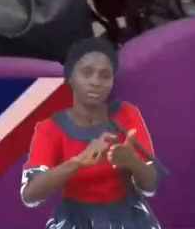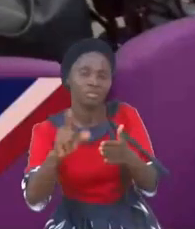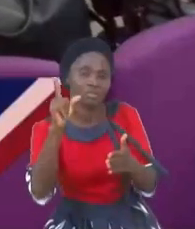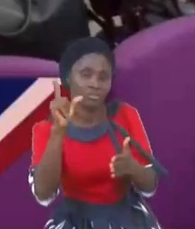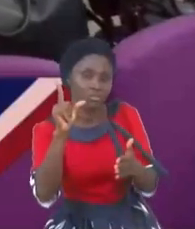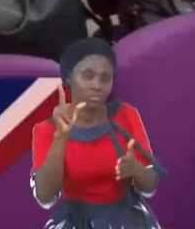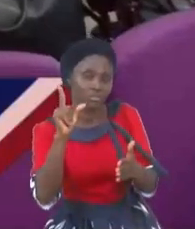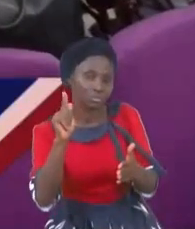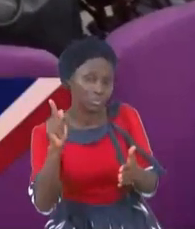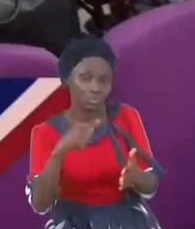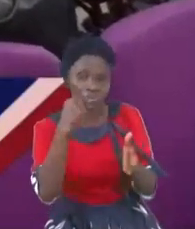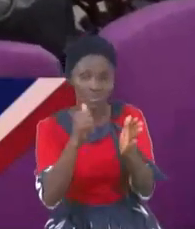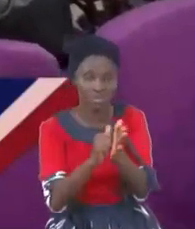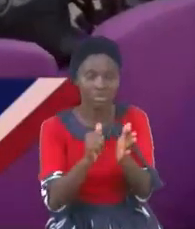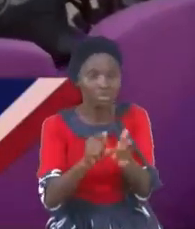sans loi,